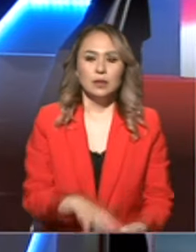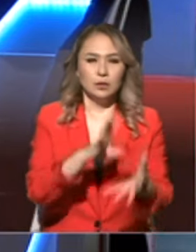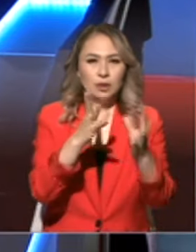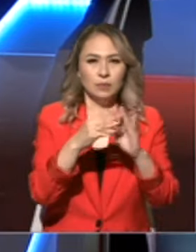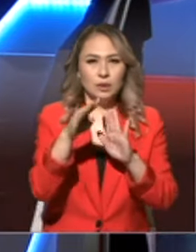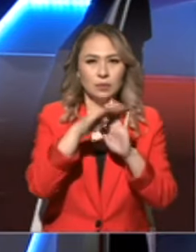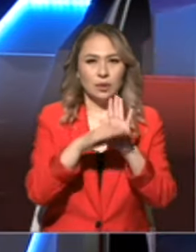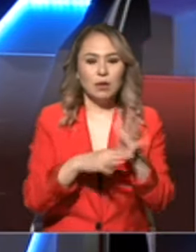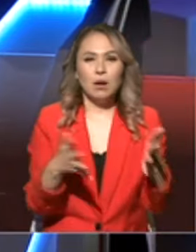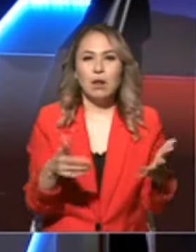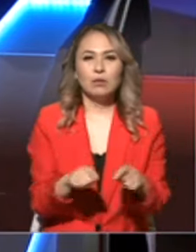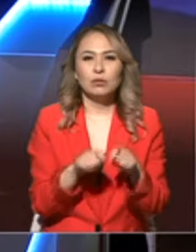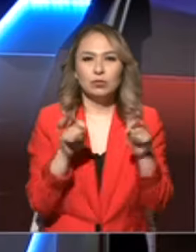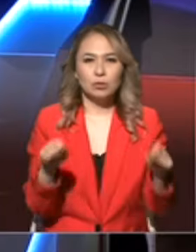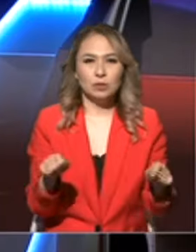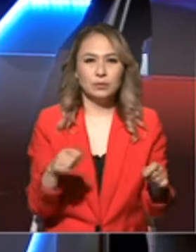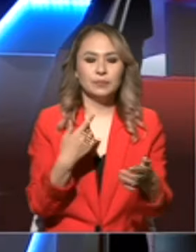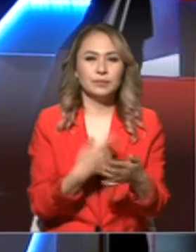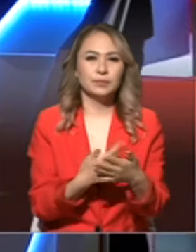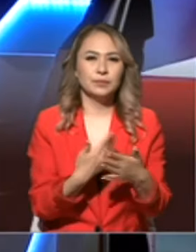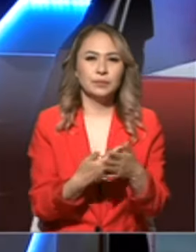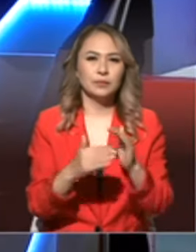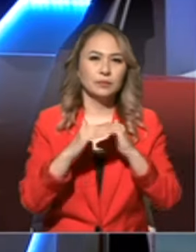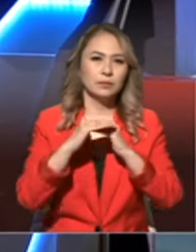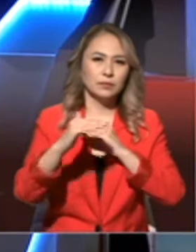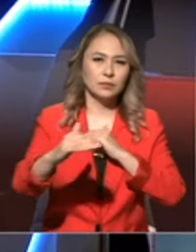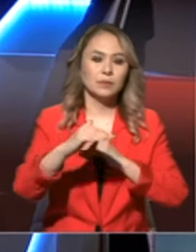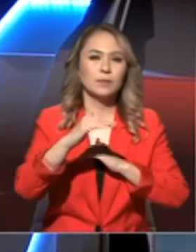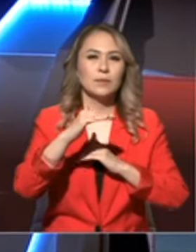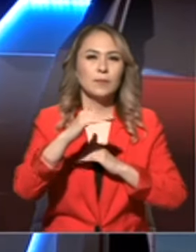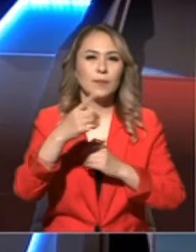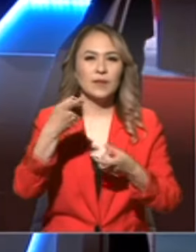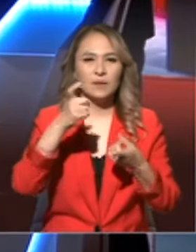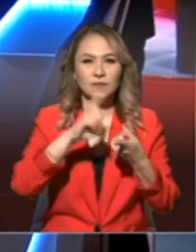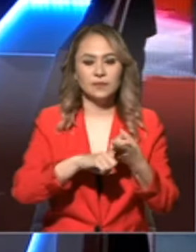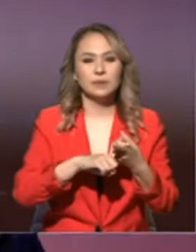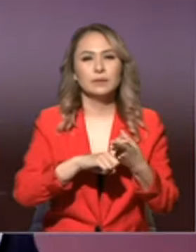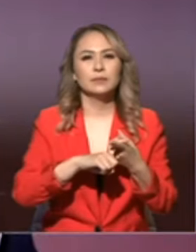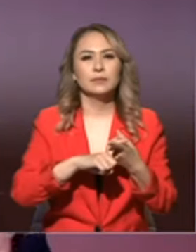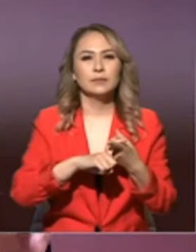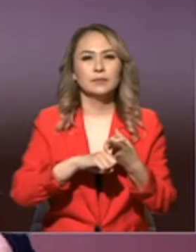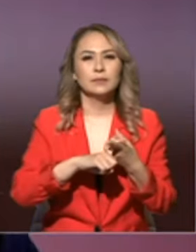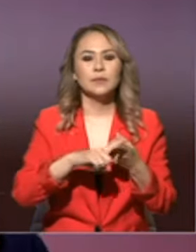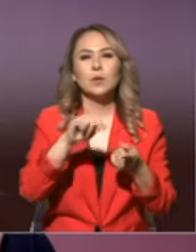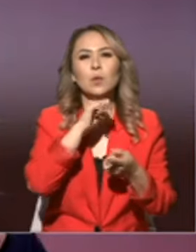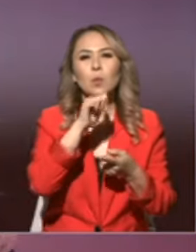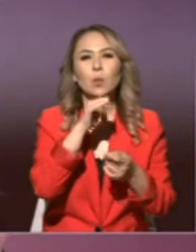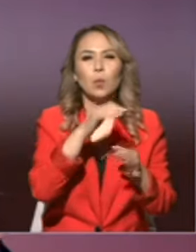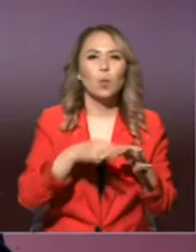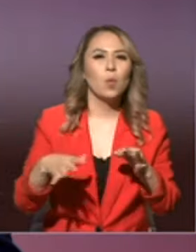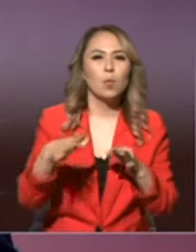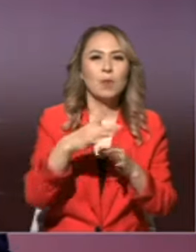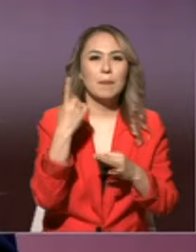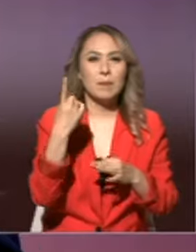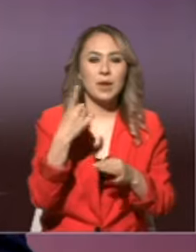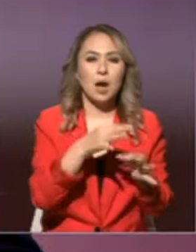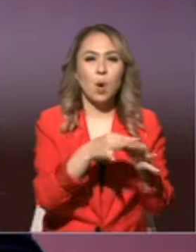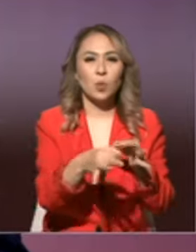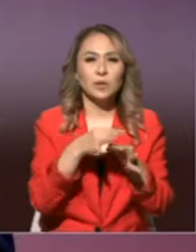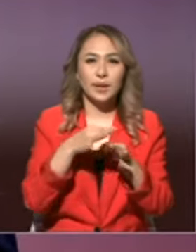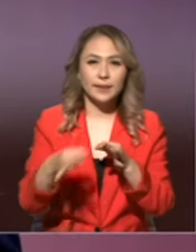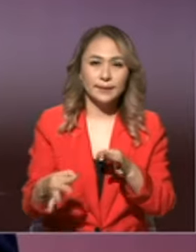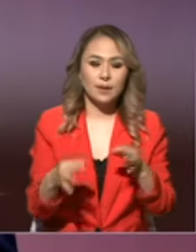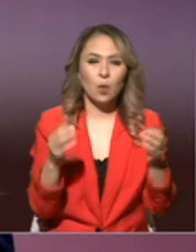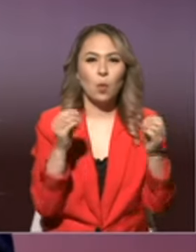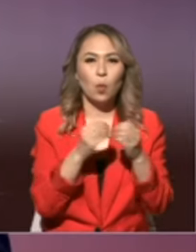қалай құрылады соны түсіну керек та. Бұл жергілікті жердің сұранысына сәйкес, яғни Қостанай облысындағы бір ауданда